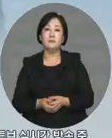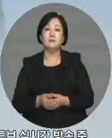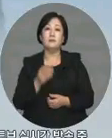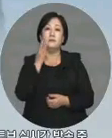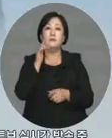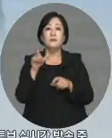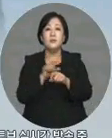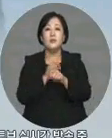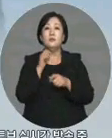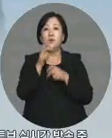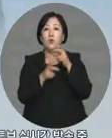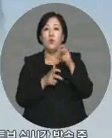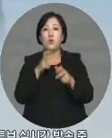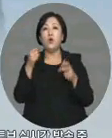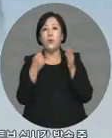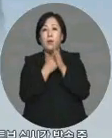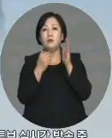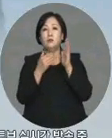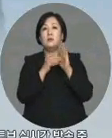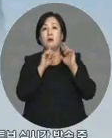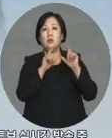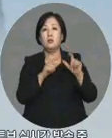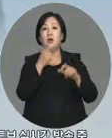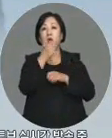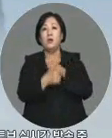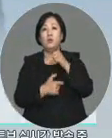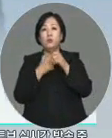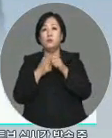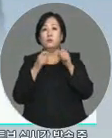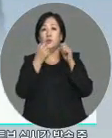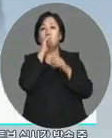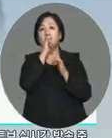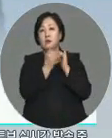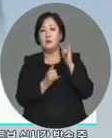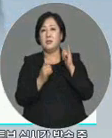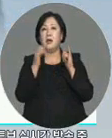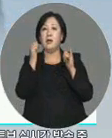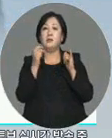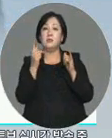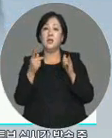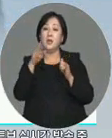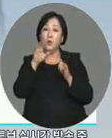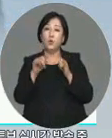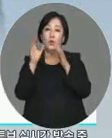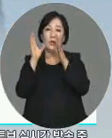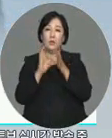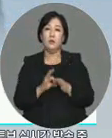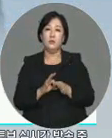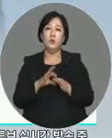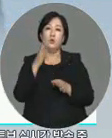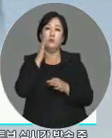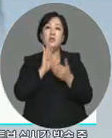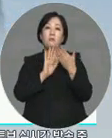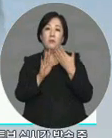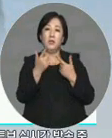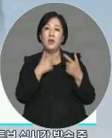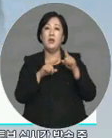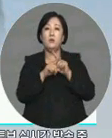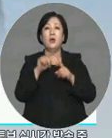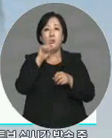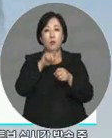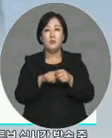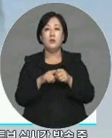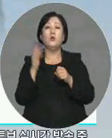울산 특정공업지구 지정과 함께 60년 역사를 이어온 SK그룹이 지속가능한 울산의 미래를 모색하기